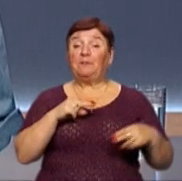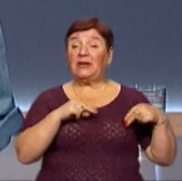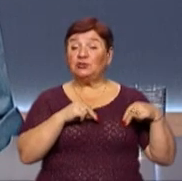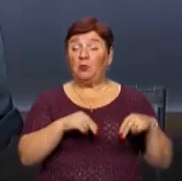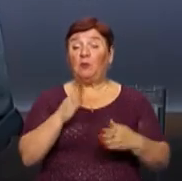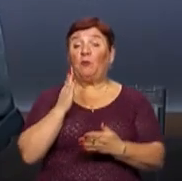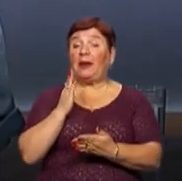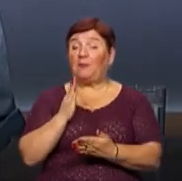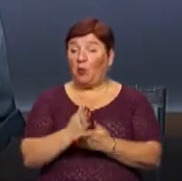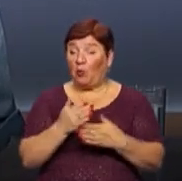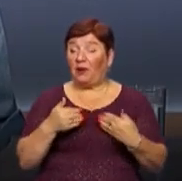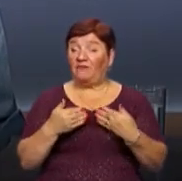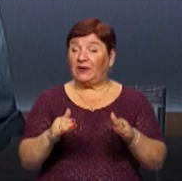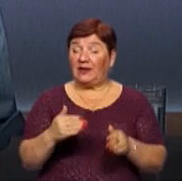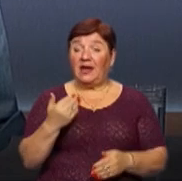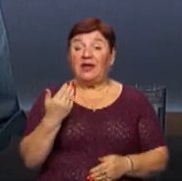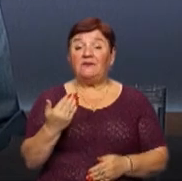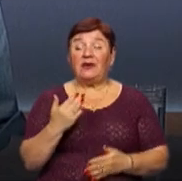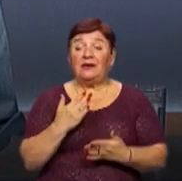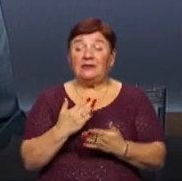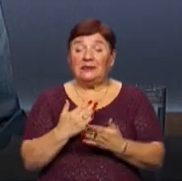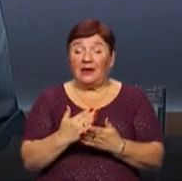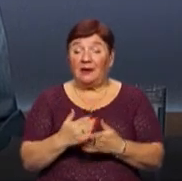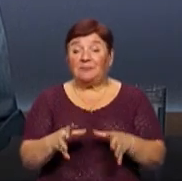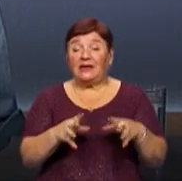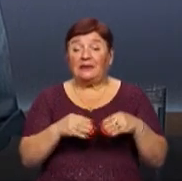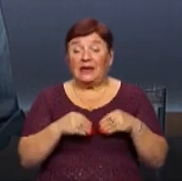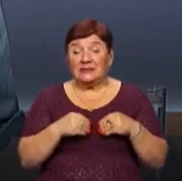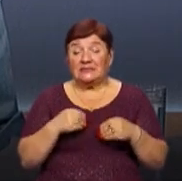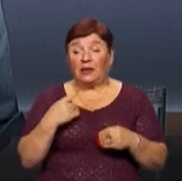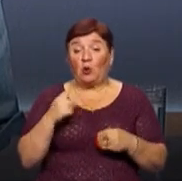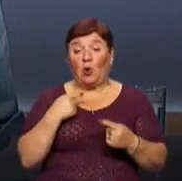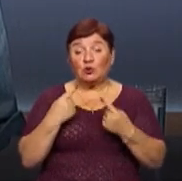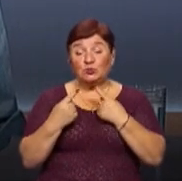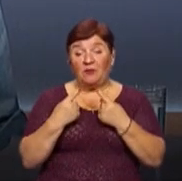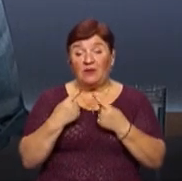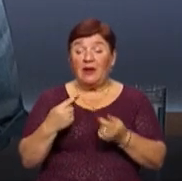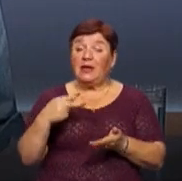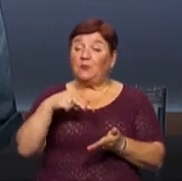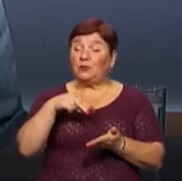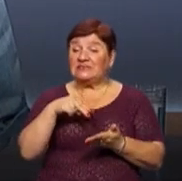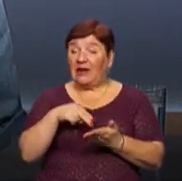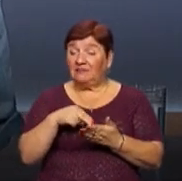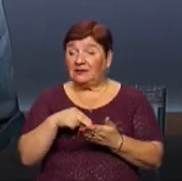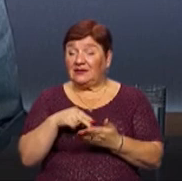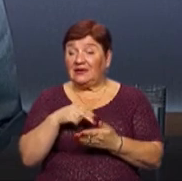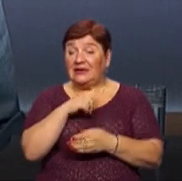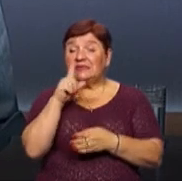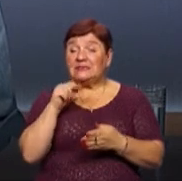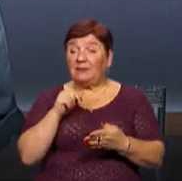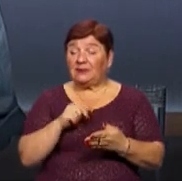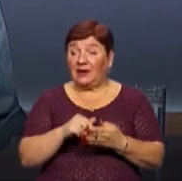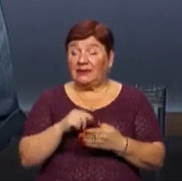працюємо в прямому ефірі, і ви маєте нагоду доєднатися до нашої розмови і поставити свої запитання нашій гості